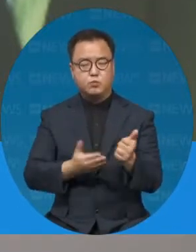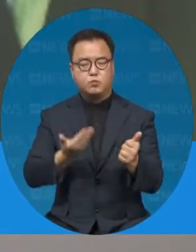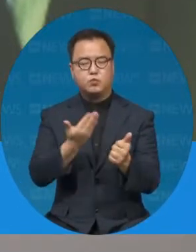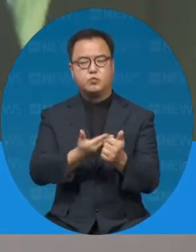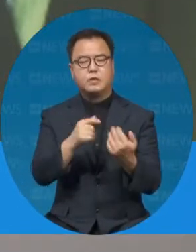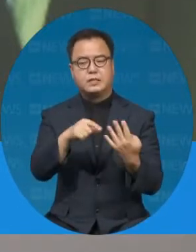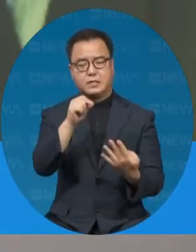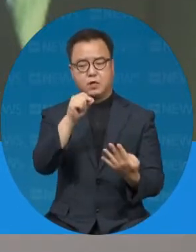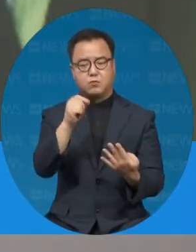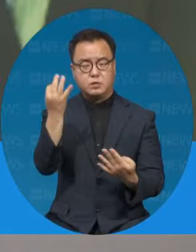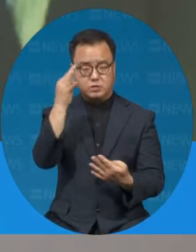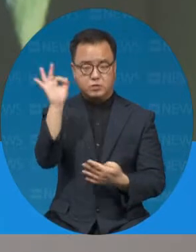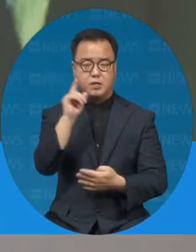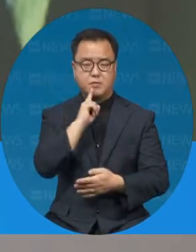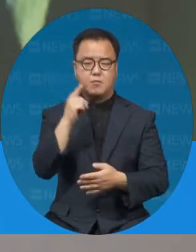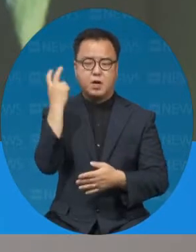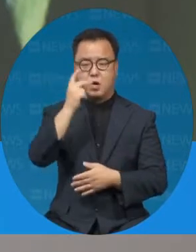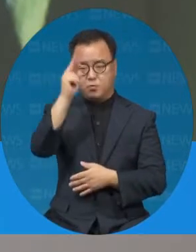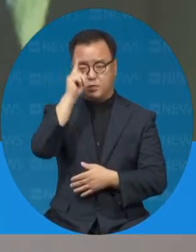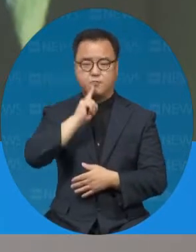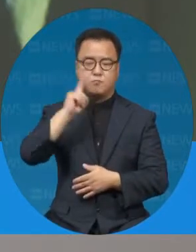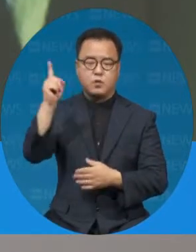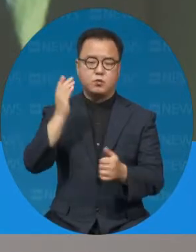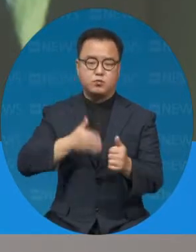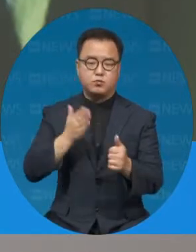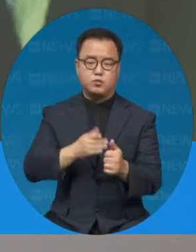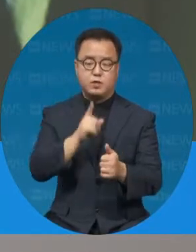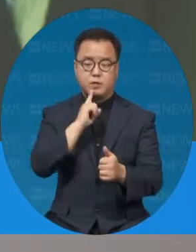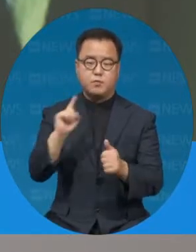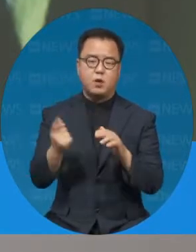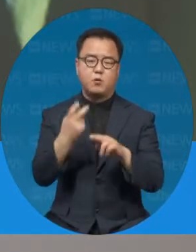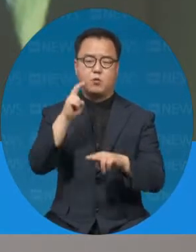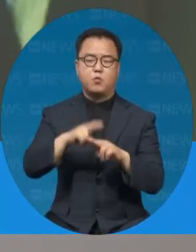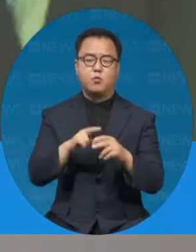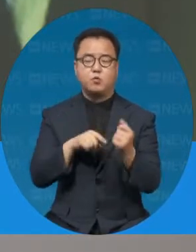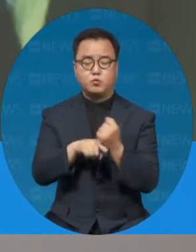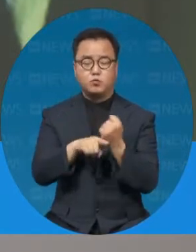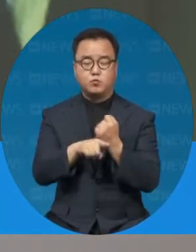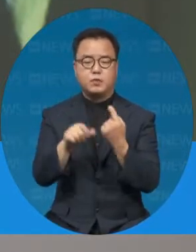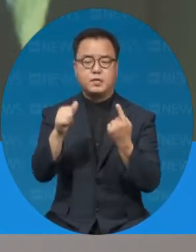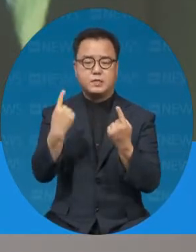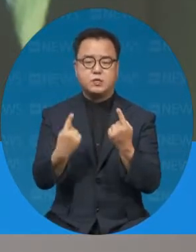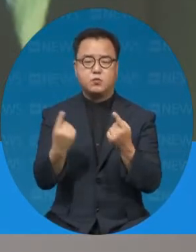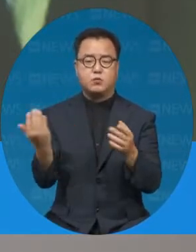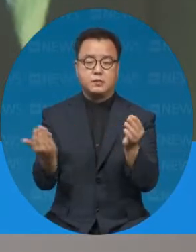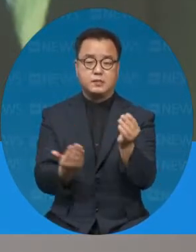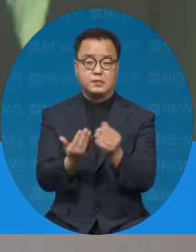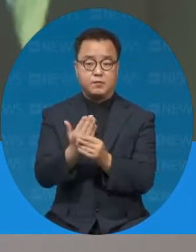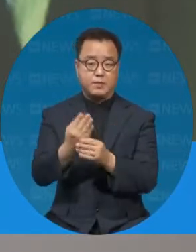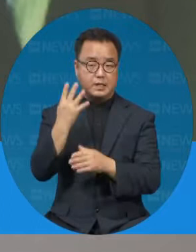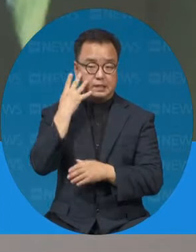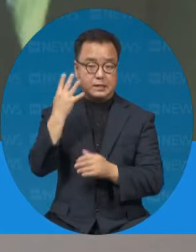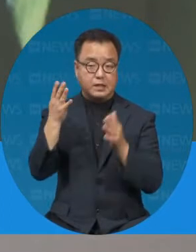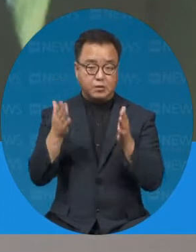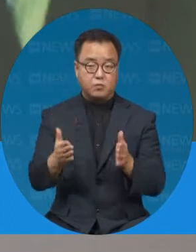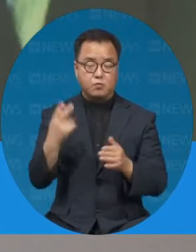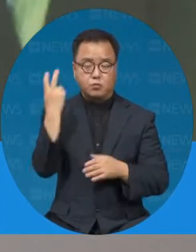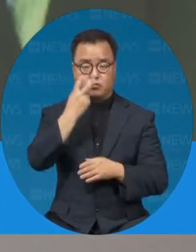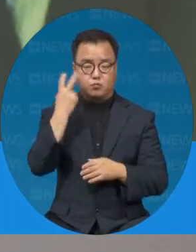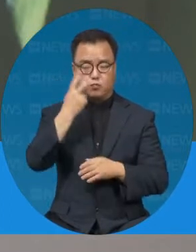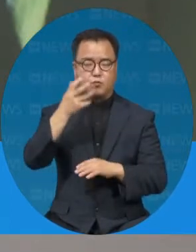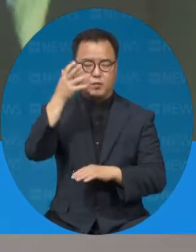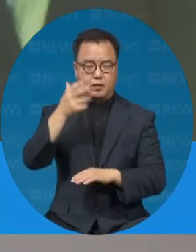것을 요구했습니다 공수 처가 1호 사건 으로 지정해 4개월여 간 수사를 벌인 끝에 내린 결론입니다 소소한 기자가